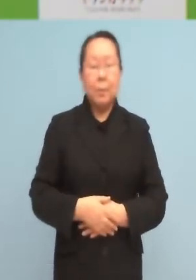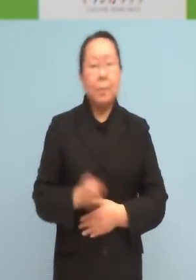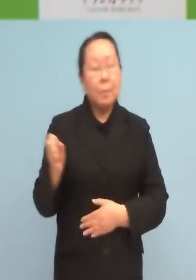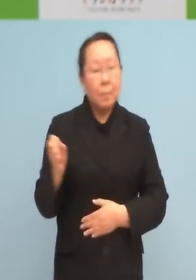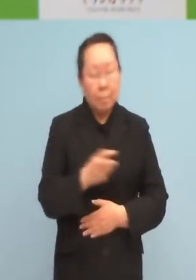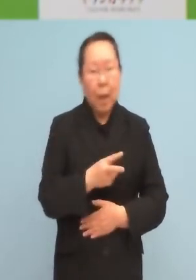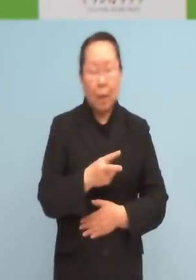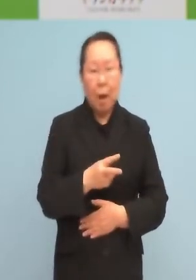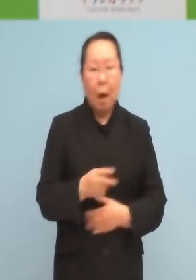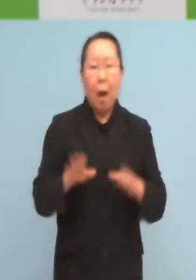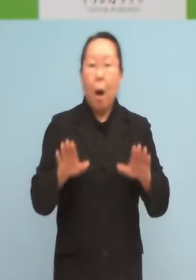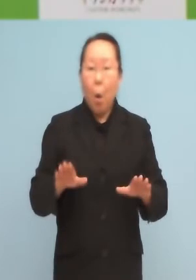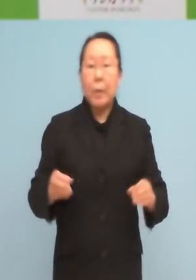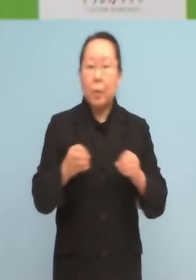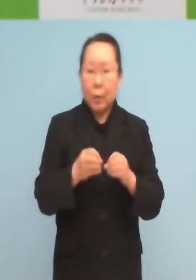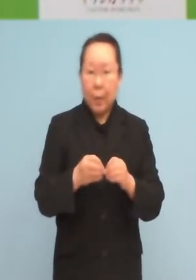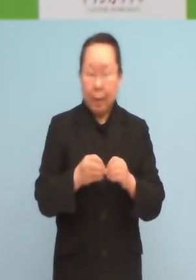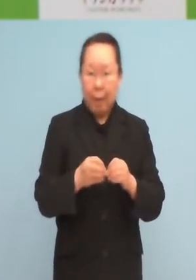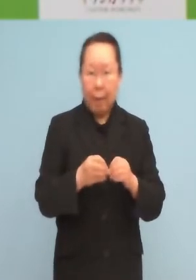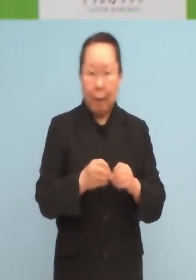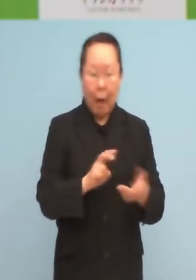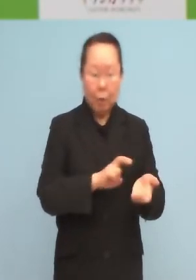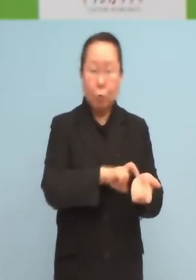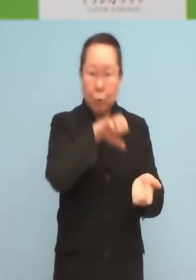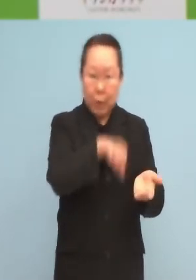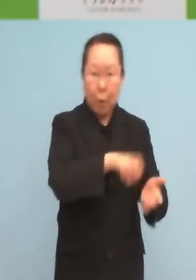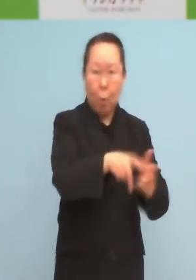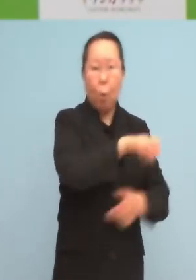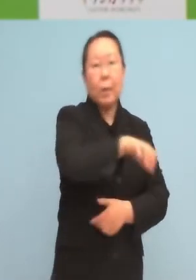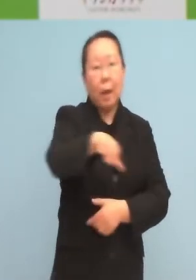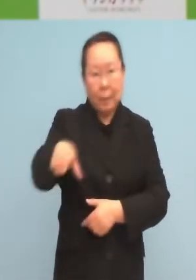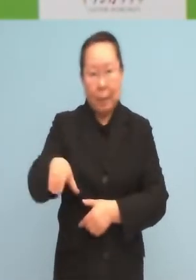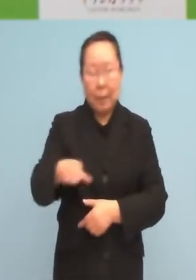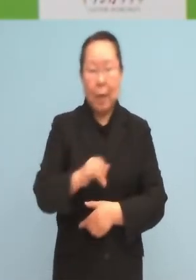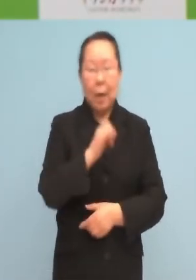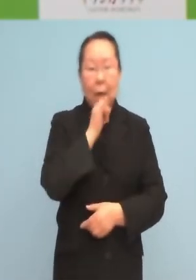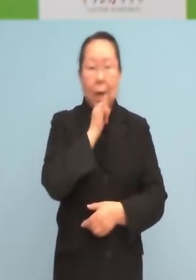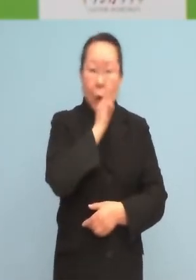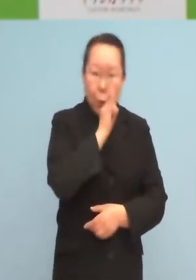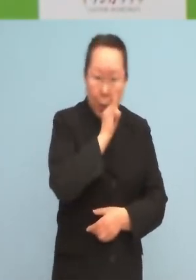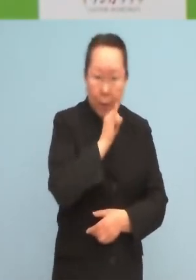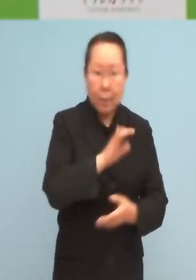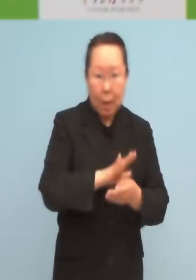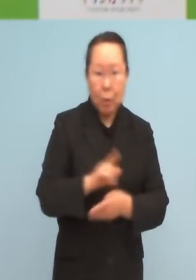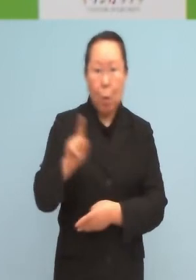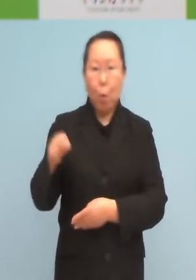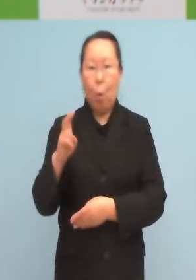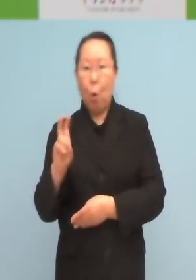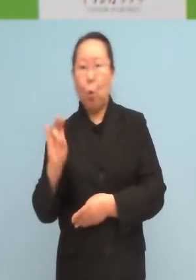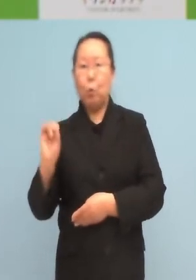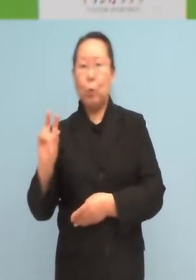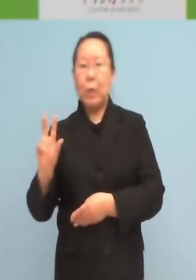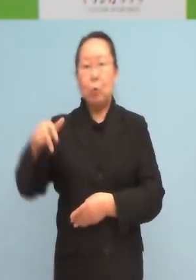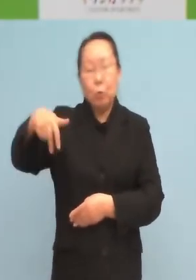本日付で各医療機関に対し、インフルエンザおよびノロウイルスの院内感染が生じた際